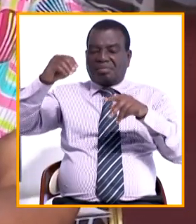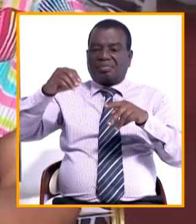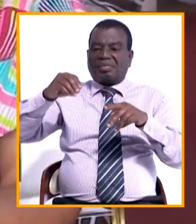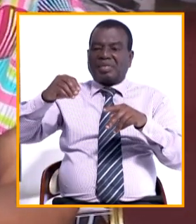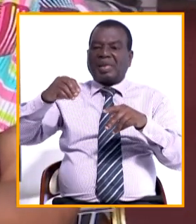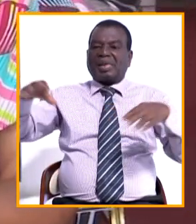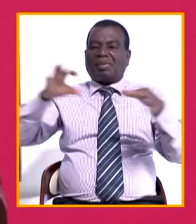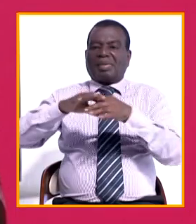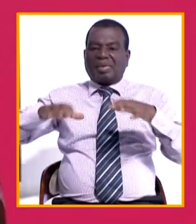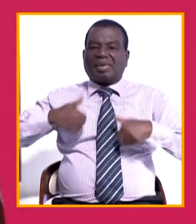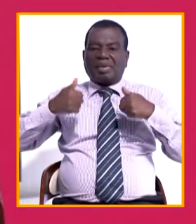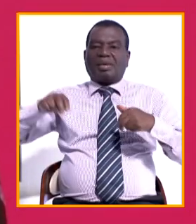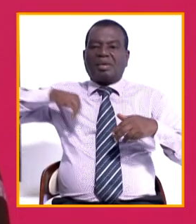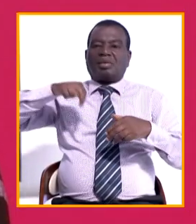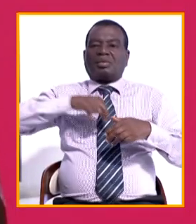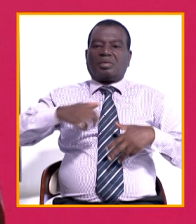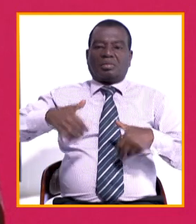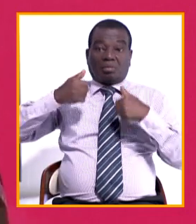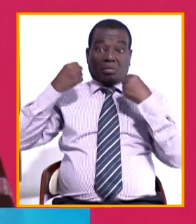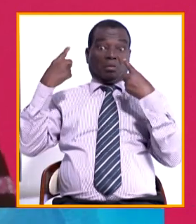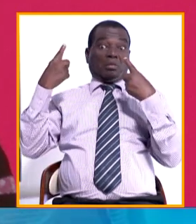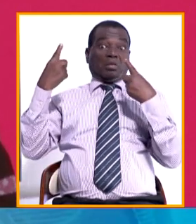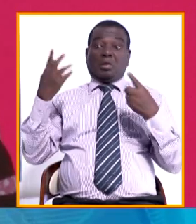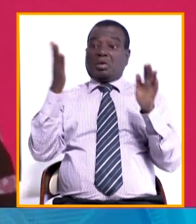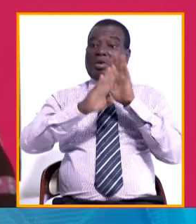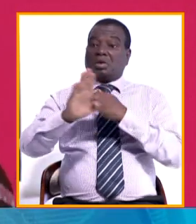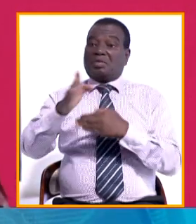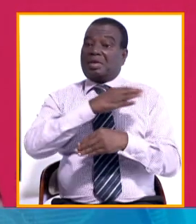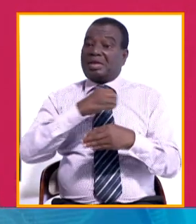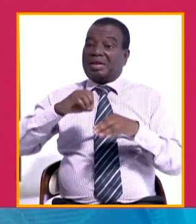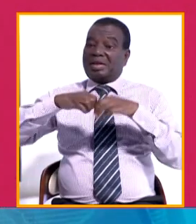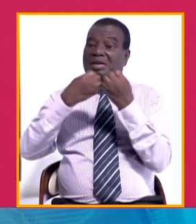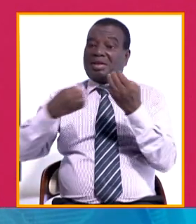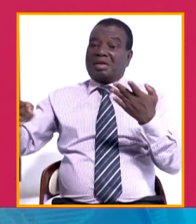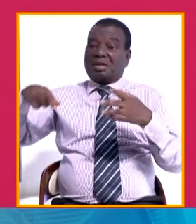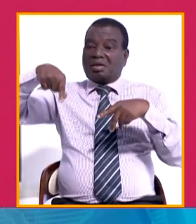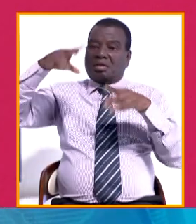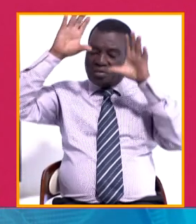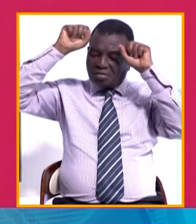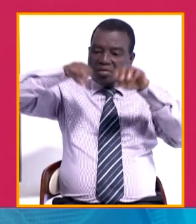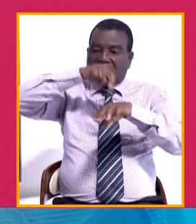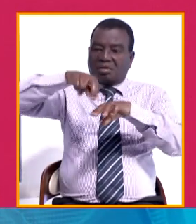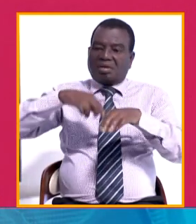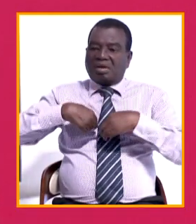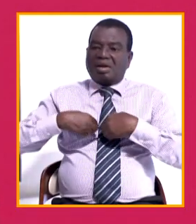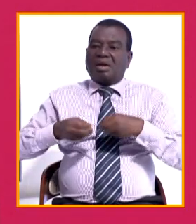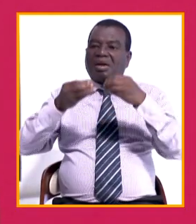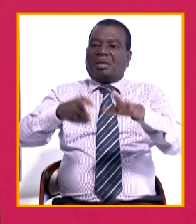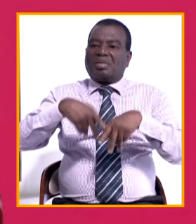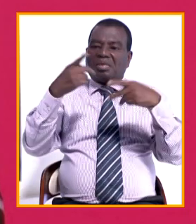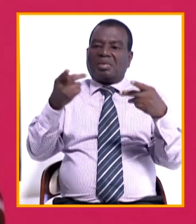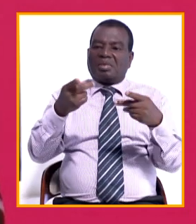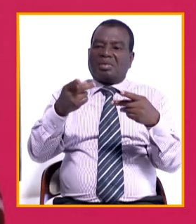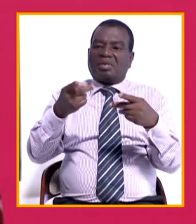les partenaires de santé. Nous étions émerveillés devant les équipements que le président de la République a bien voulu mettre à la